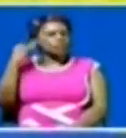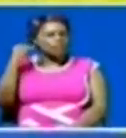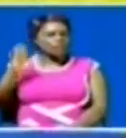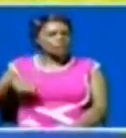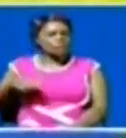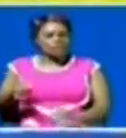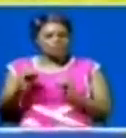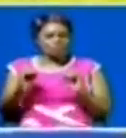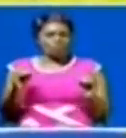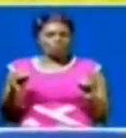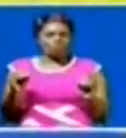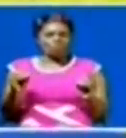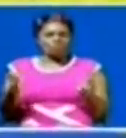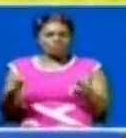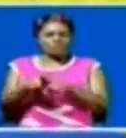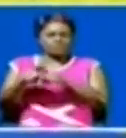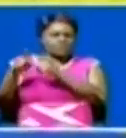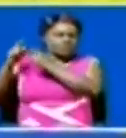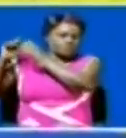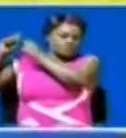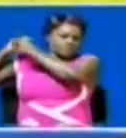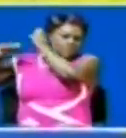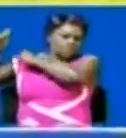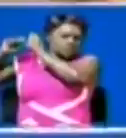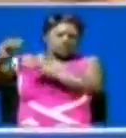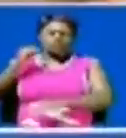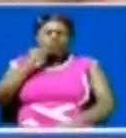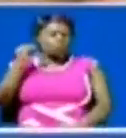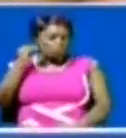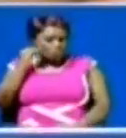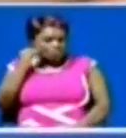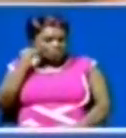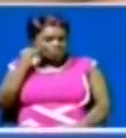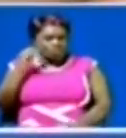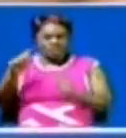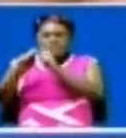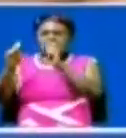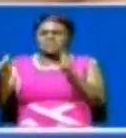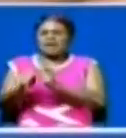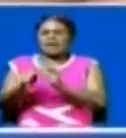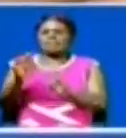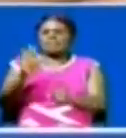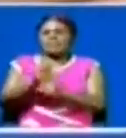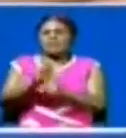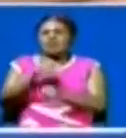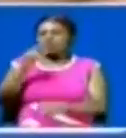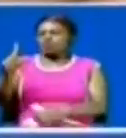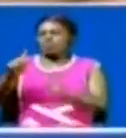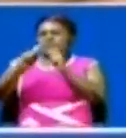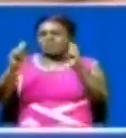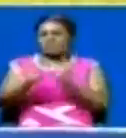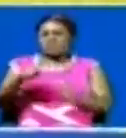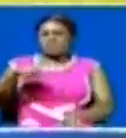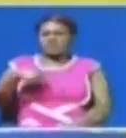mama. Hasa kwa udamatuni ya kinyumbani. Kwa makabila nyingi si kabila moja. Hasa